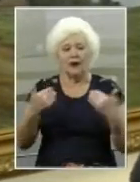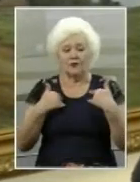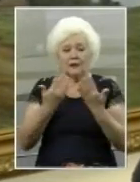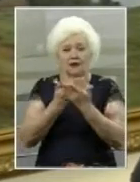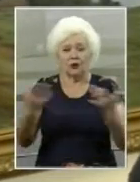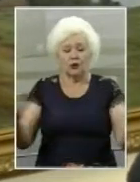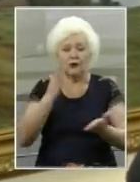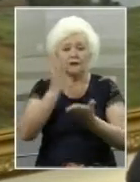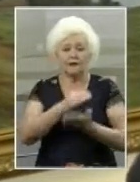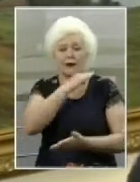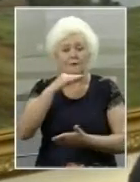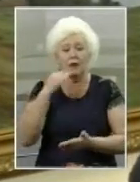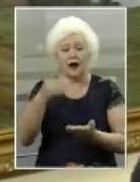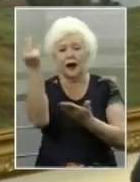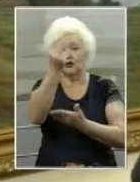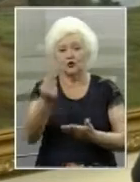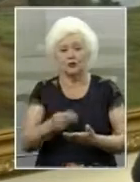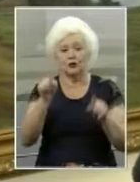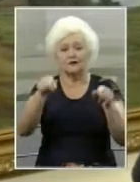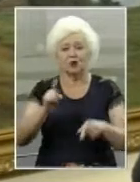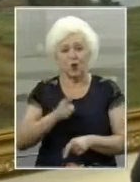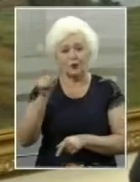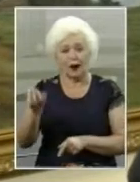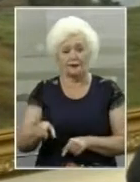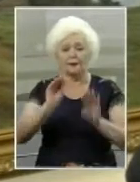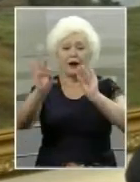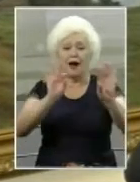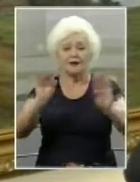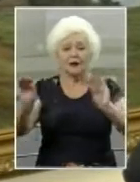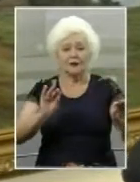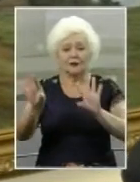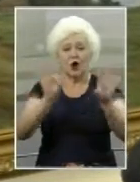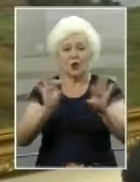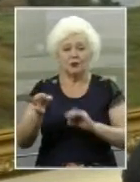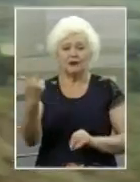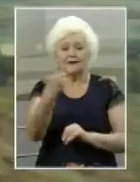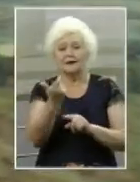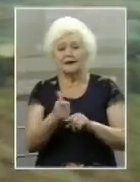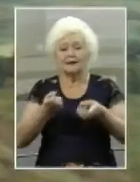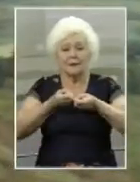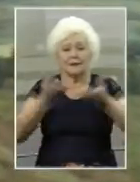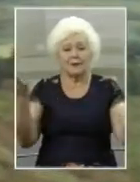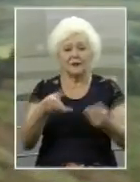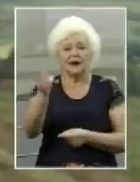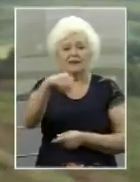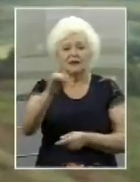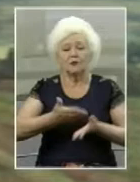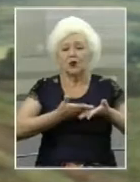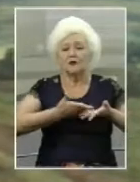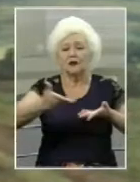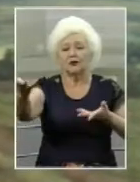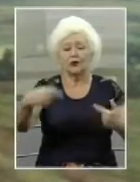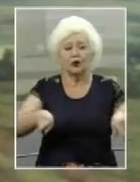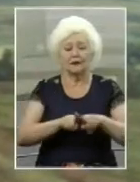колекції знаходиться багато творів цього майстра, а на виставку ми обрали такі три найяскравіші – це «Дніпровські простори», тобто